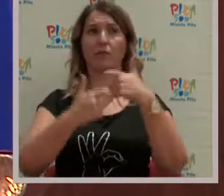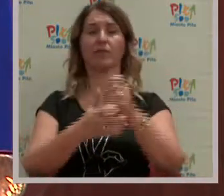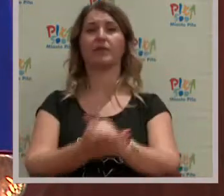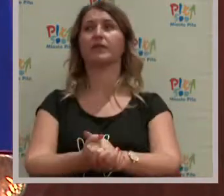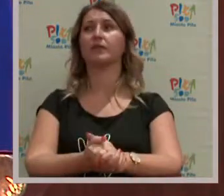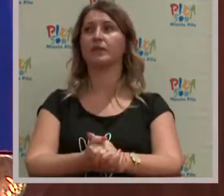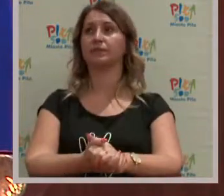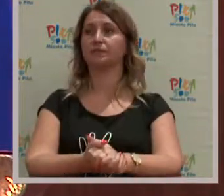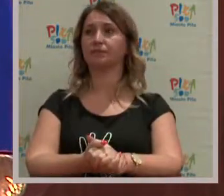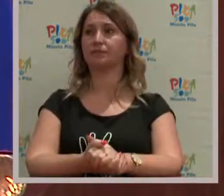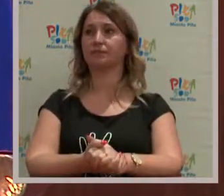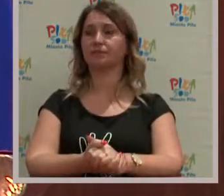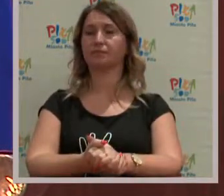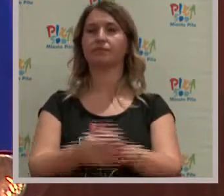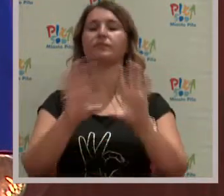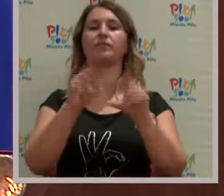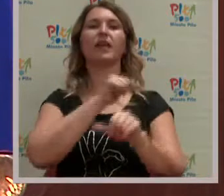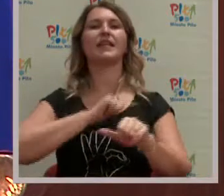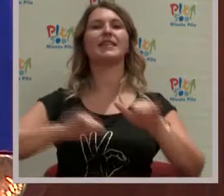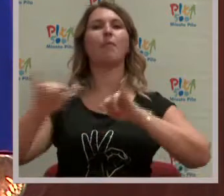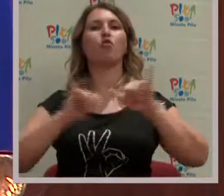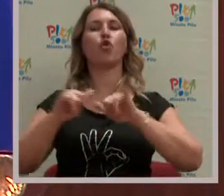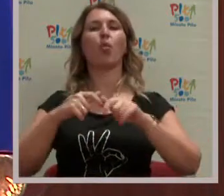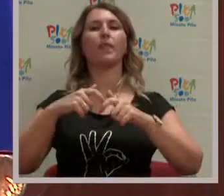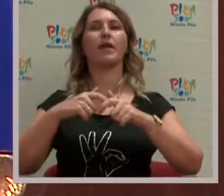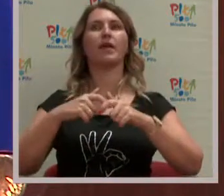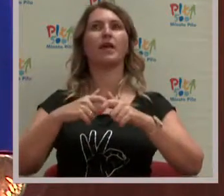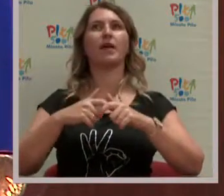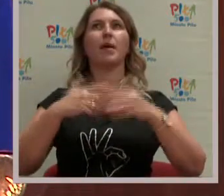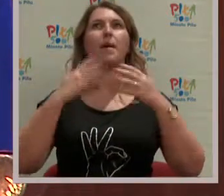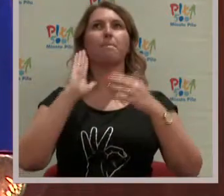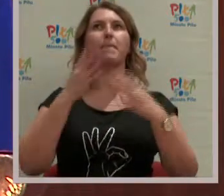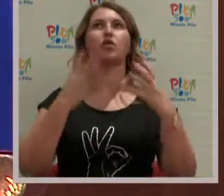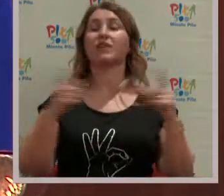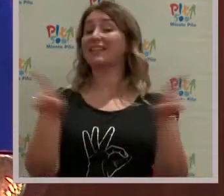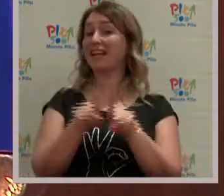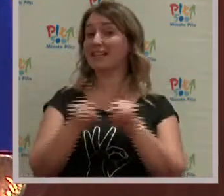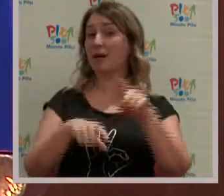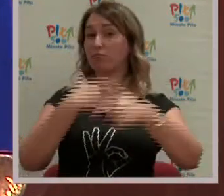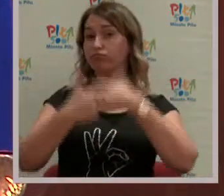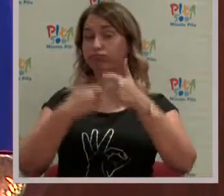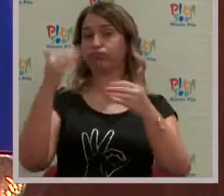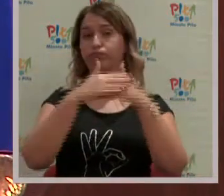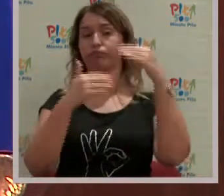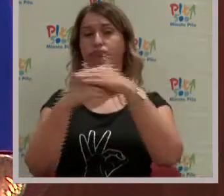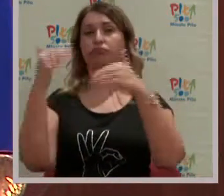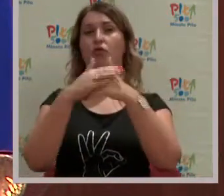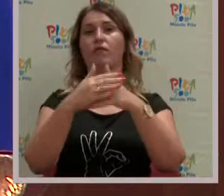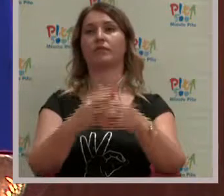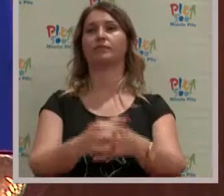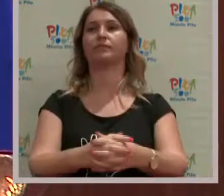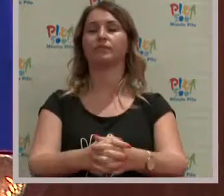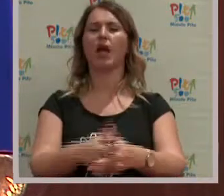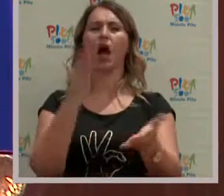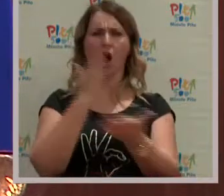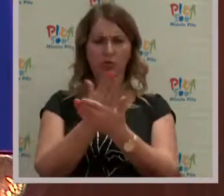samorządy do budowy tego typu centrów zostanie dobrze odebrana. Rozmawialiśmy z